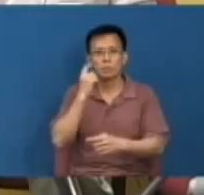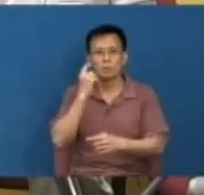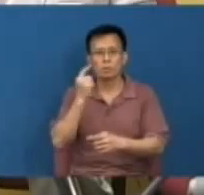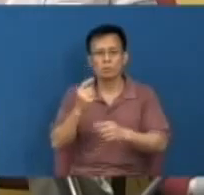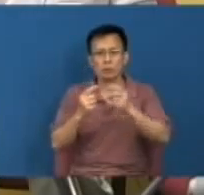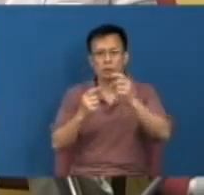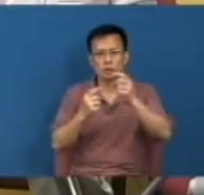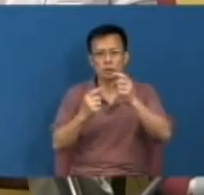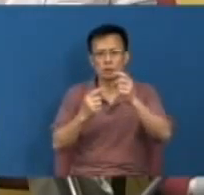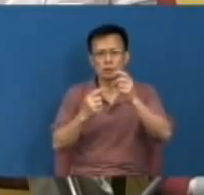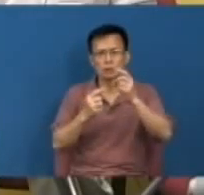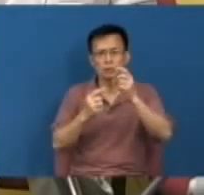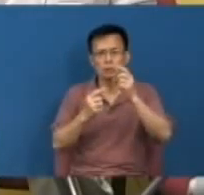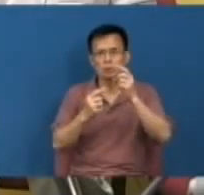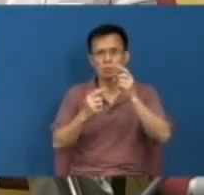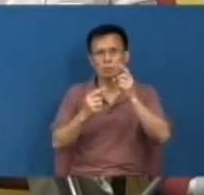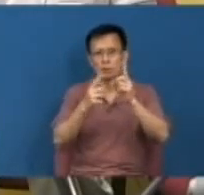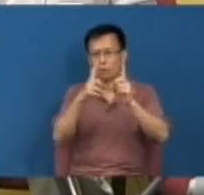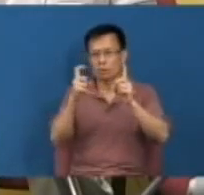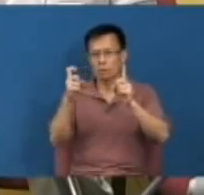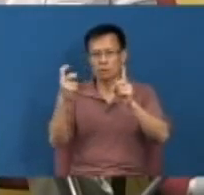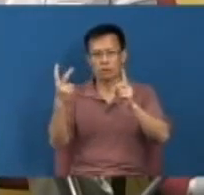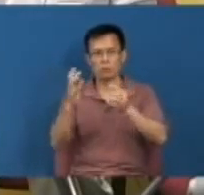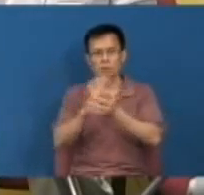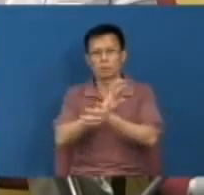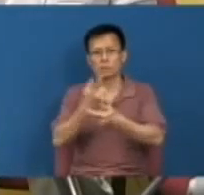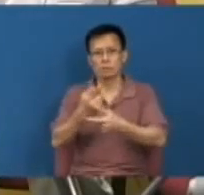1992年就買翻嚟，一路咁做生意，做五金生意嘅。